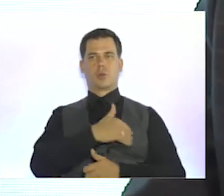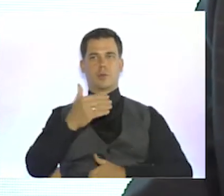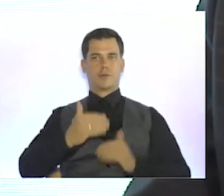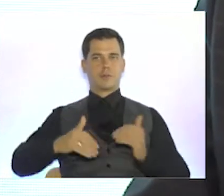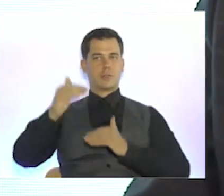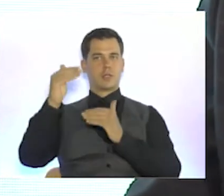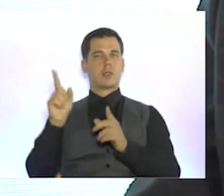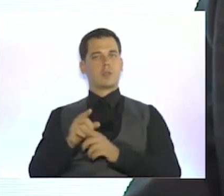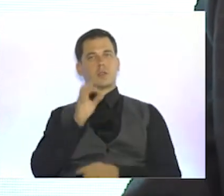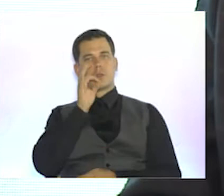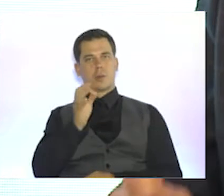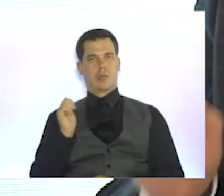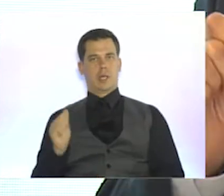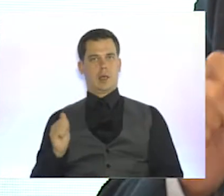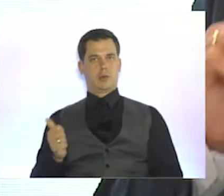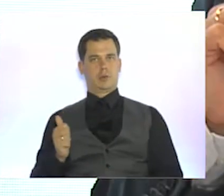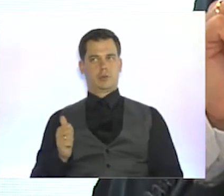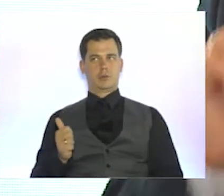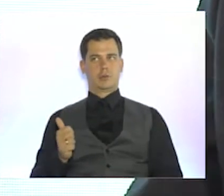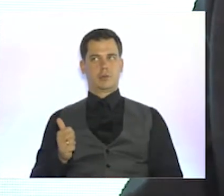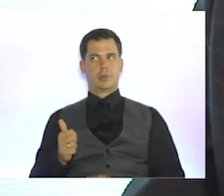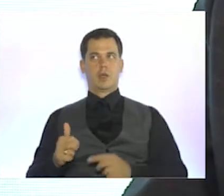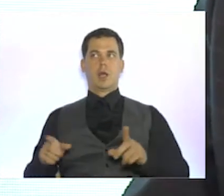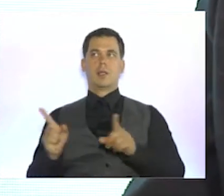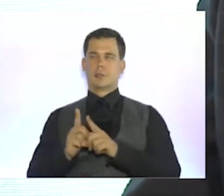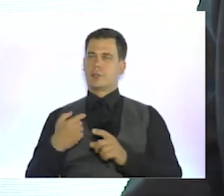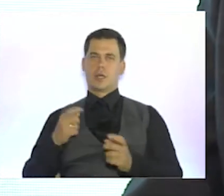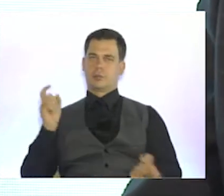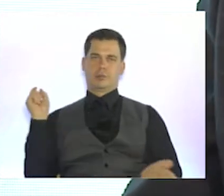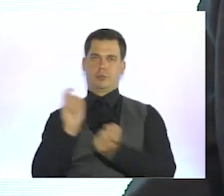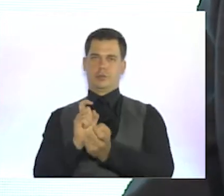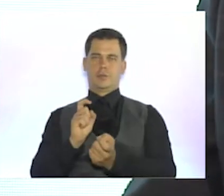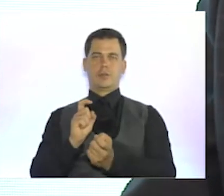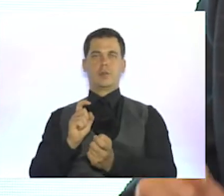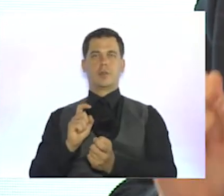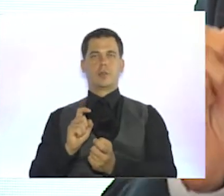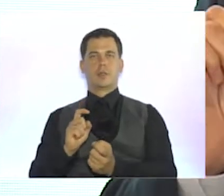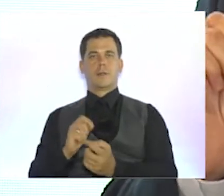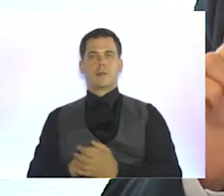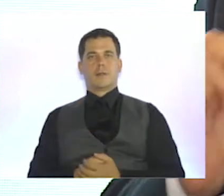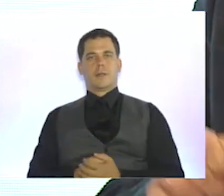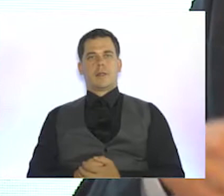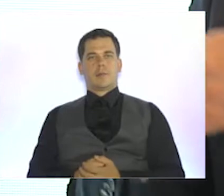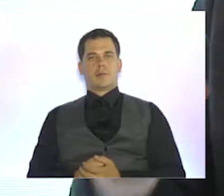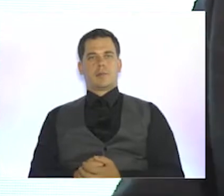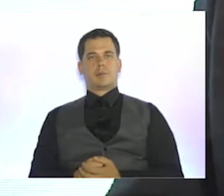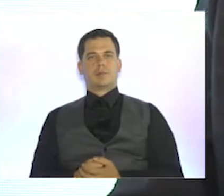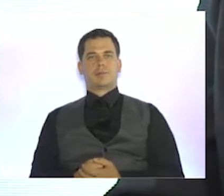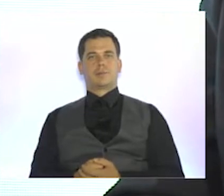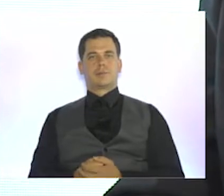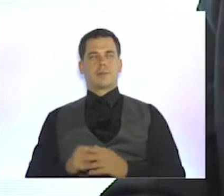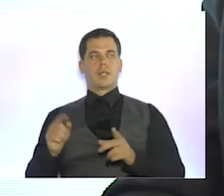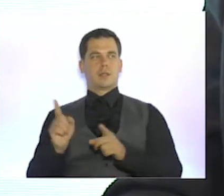jakością kształcenia, ale też jestem przeciwny temu, żeby pewne